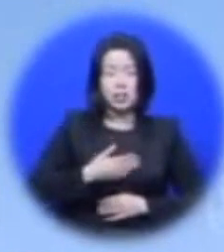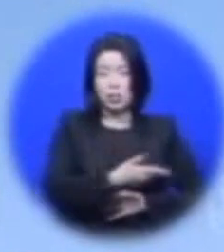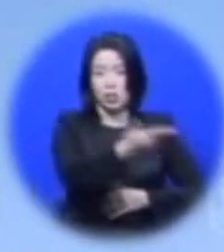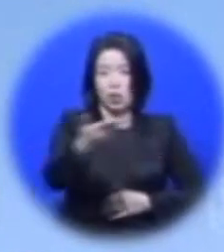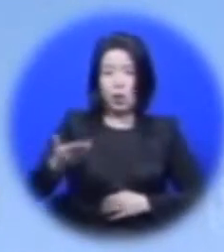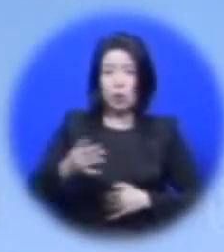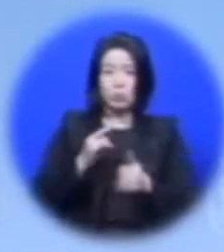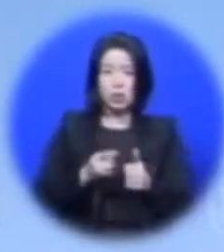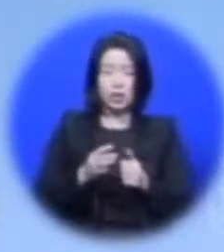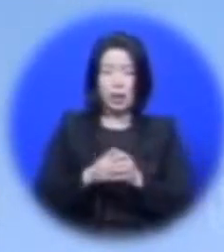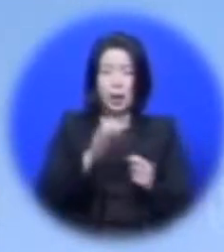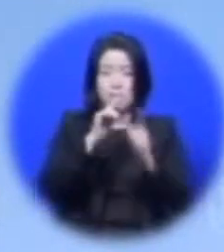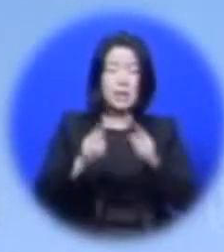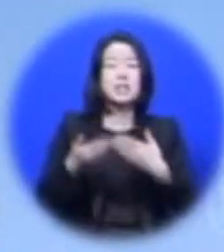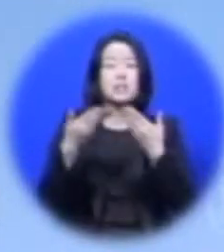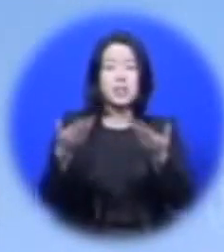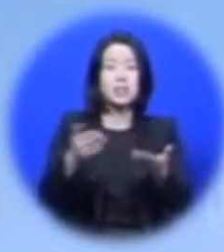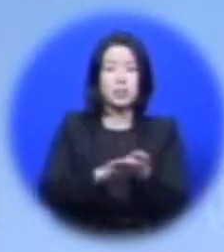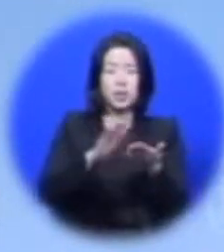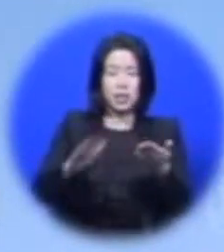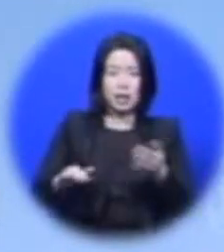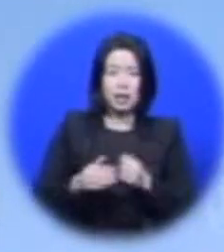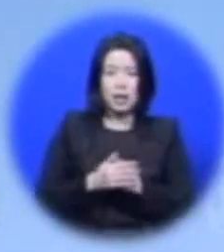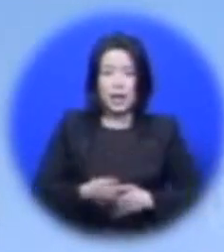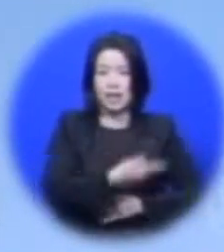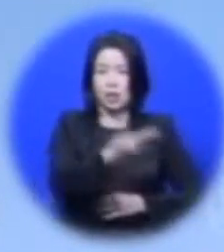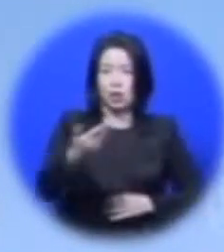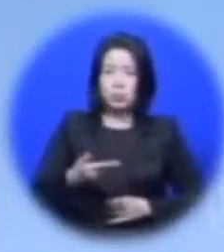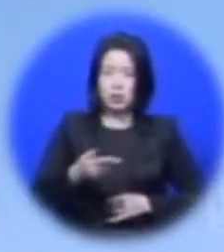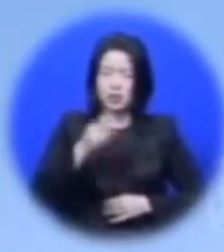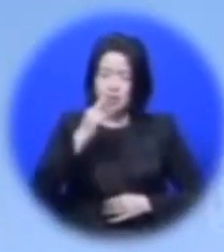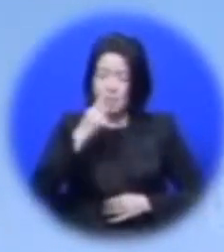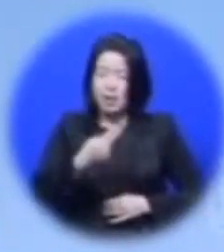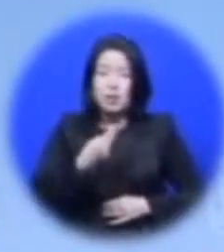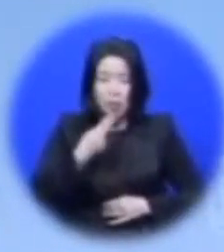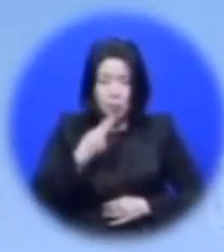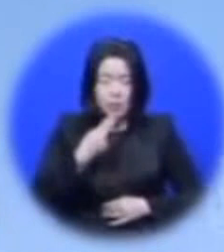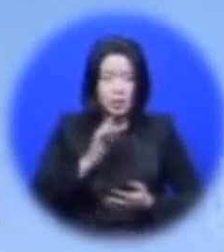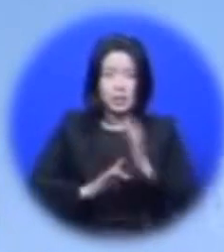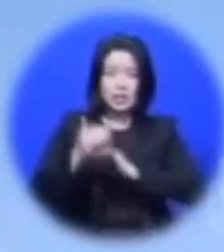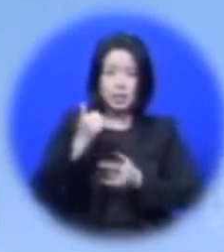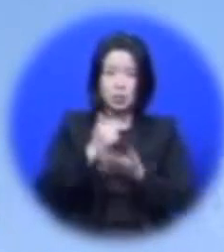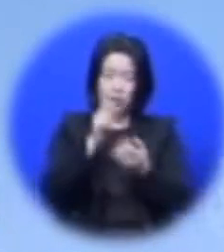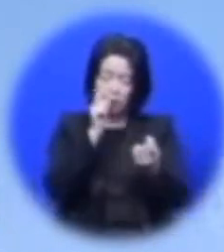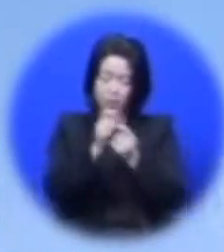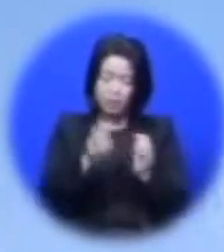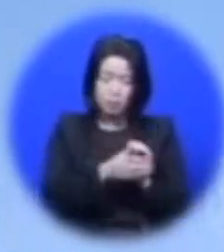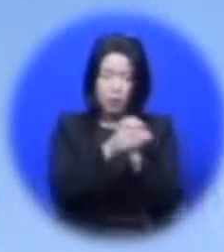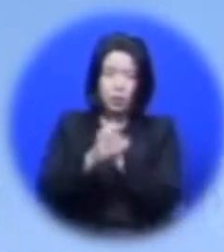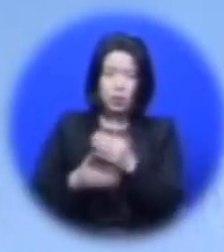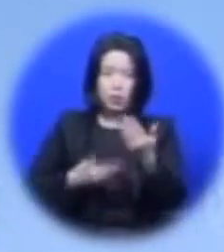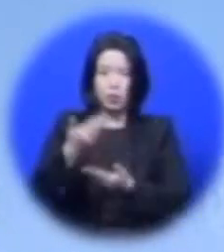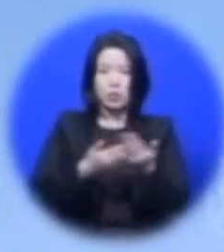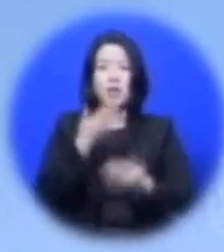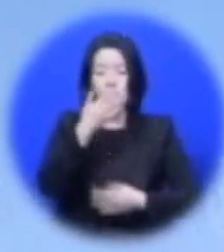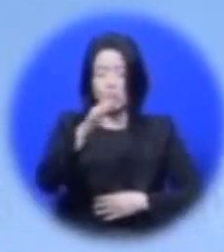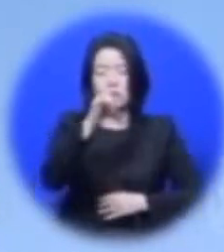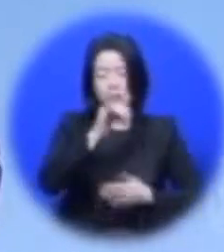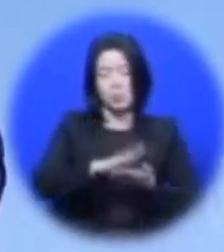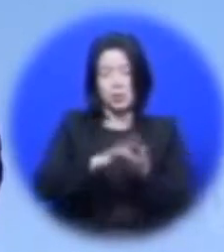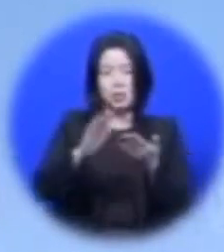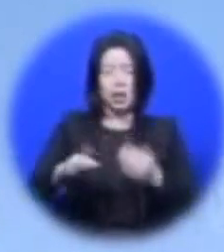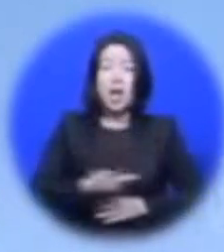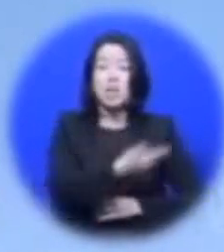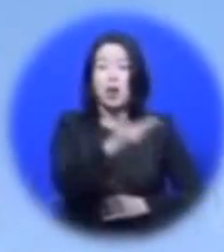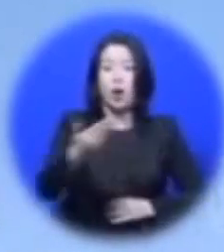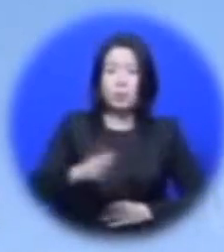여러분들에게 말씀드립니다. 여러분들이 틀림없이 예수님과 친밀히 교제하게 됩니다.